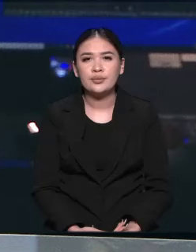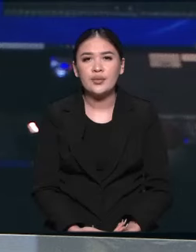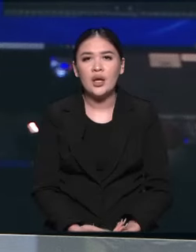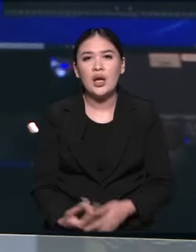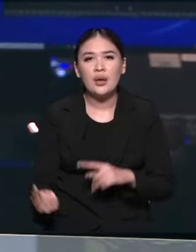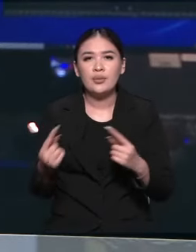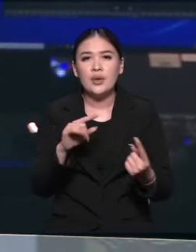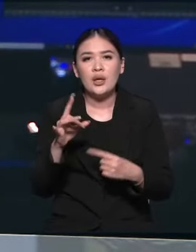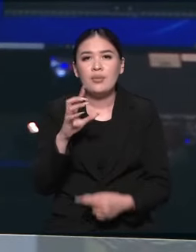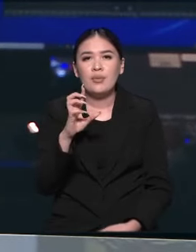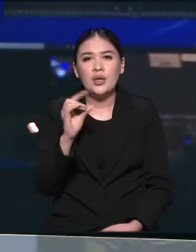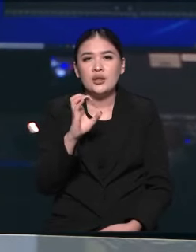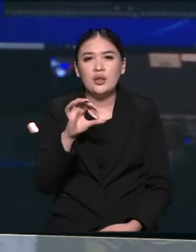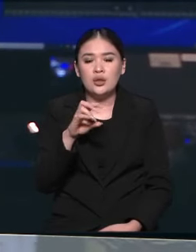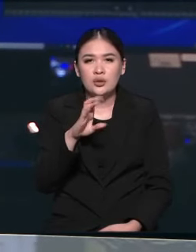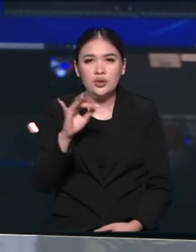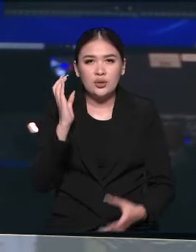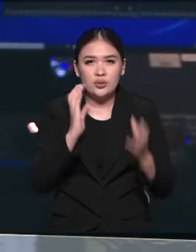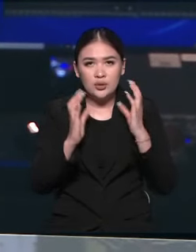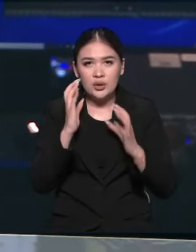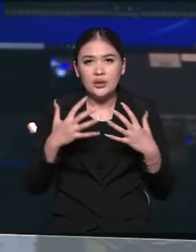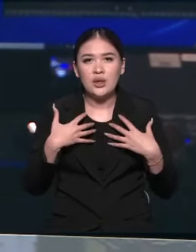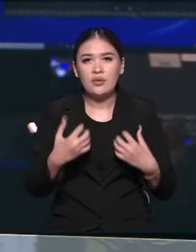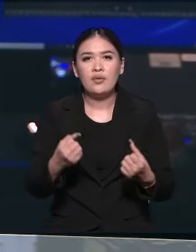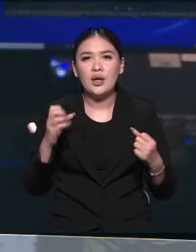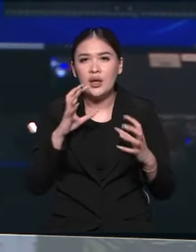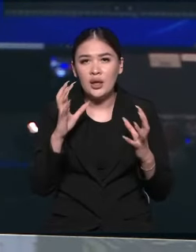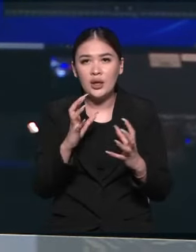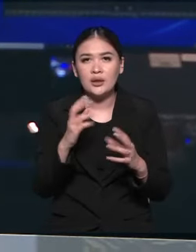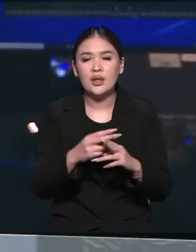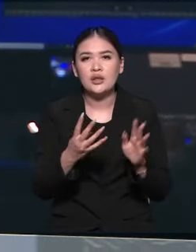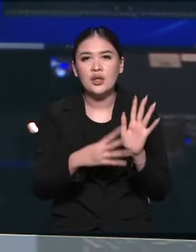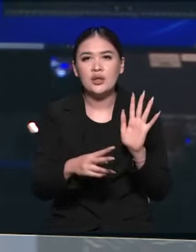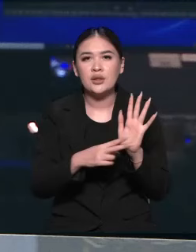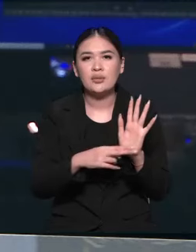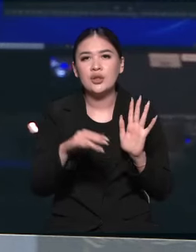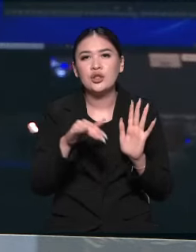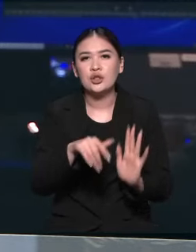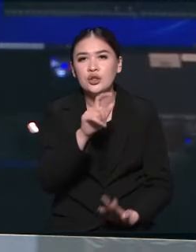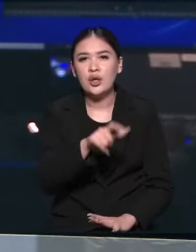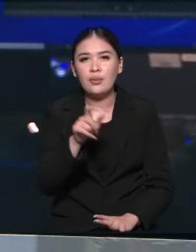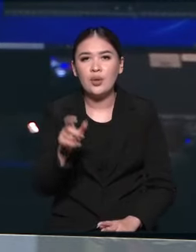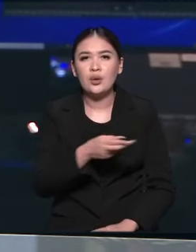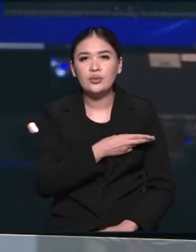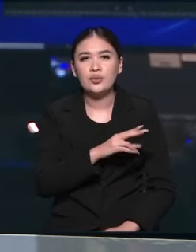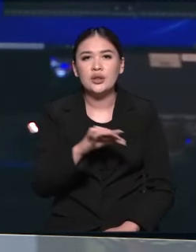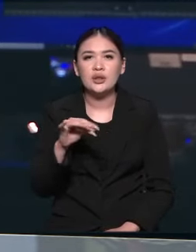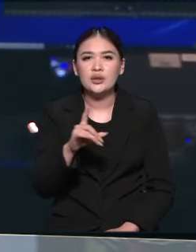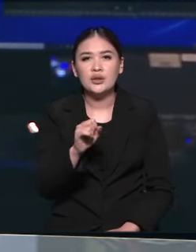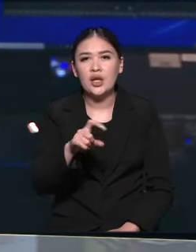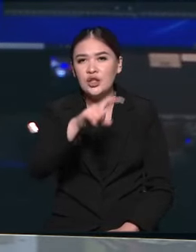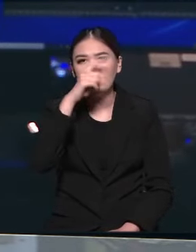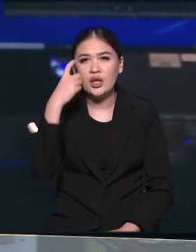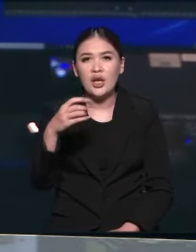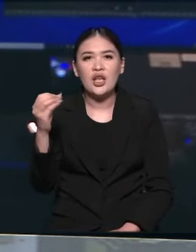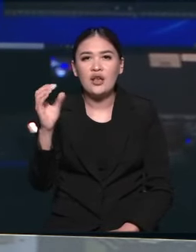Между тем, в Барселонском институте глобального здравоохранения заявили, что свыше 47 тысяч человек погибли из-за аномальной жары